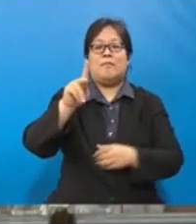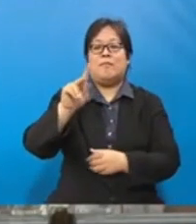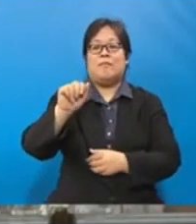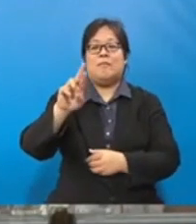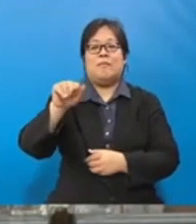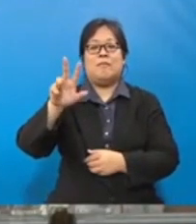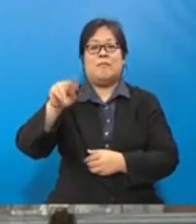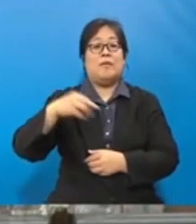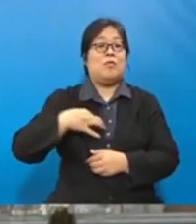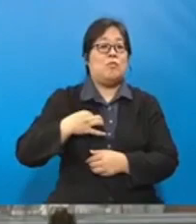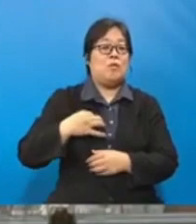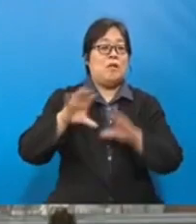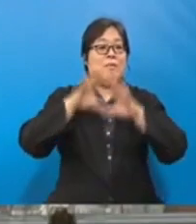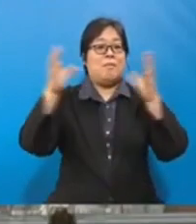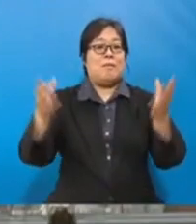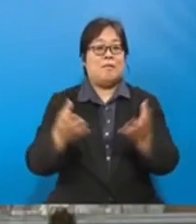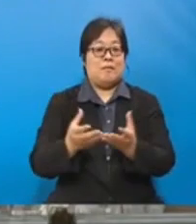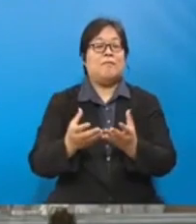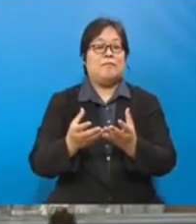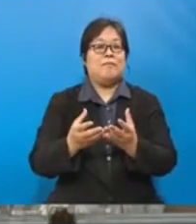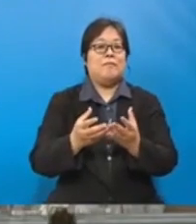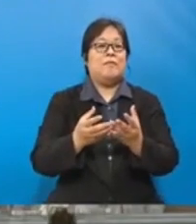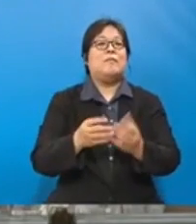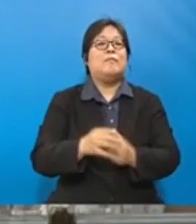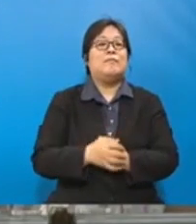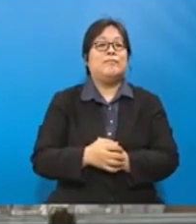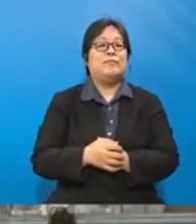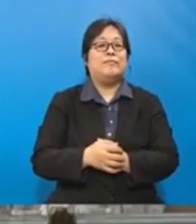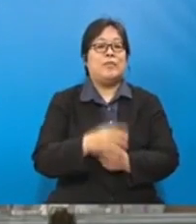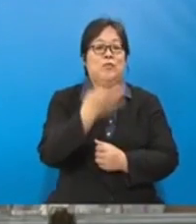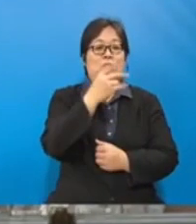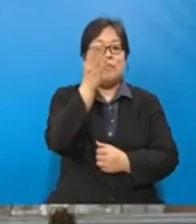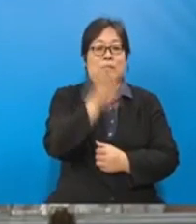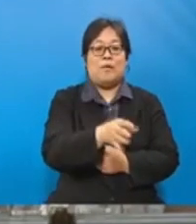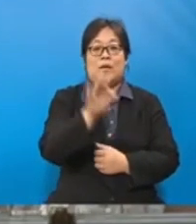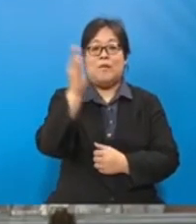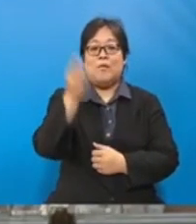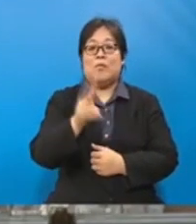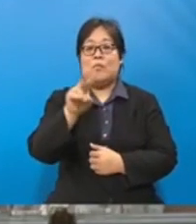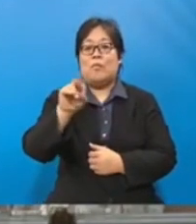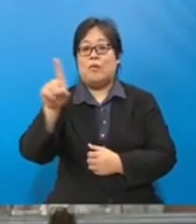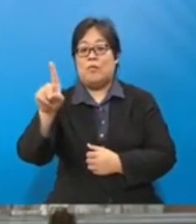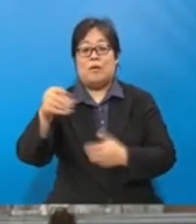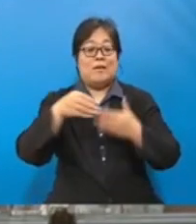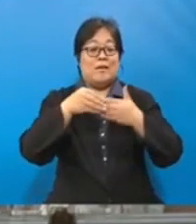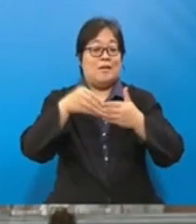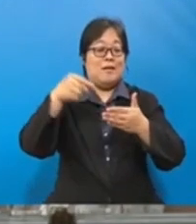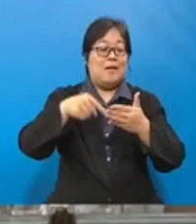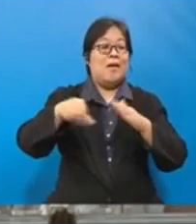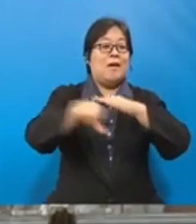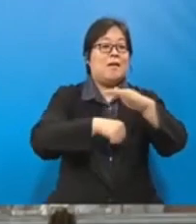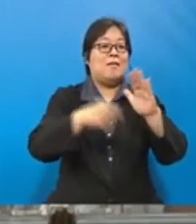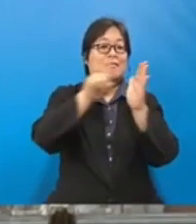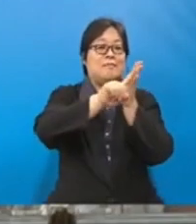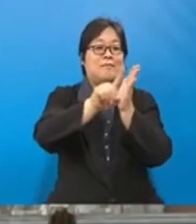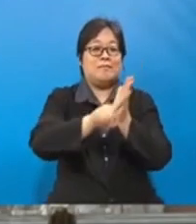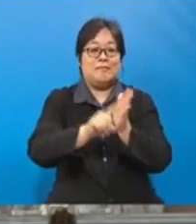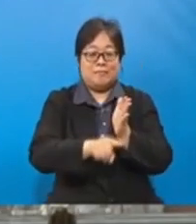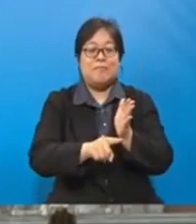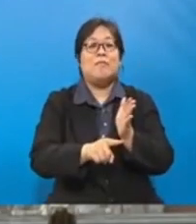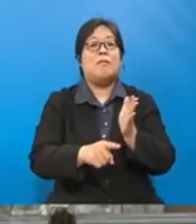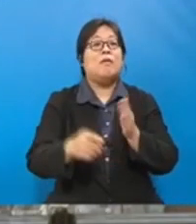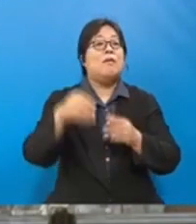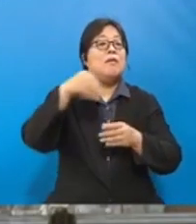antarbangsa pada 17 Sep 21 pembangunan panduan ini Allah sebagai asas rujukan kepada ph